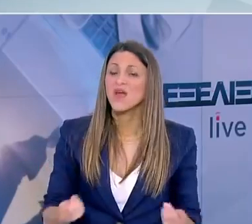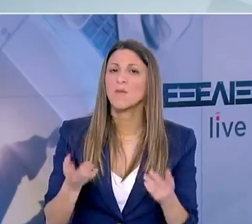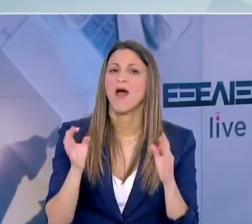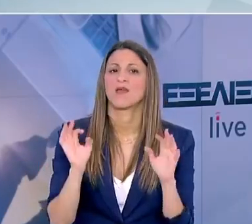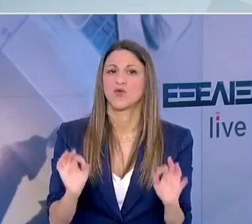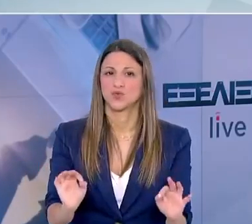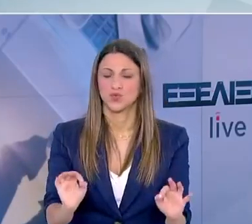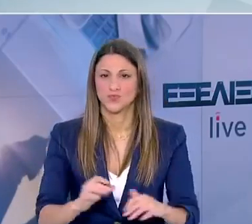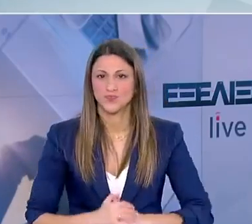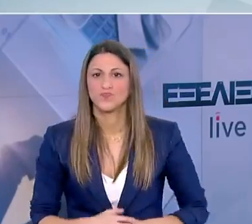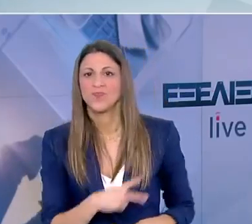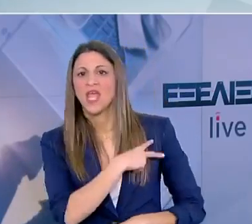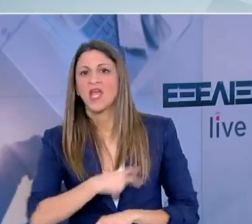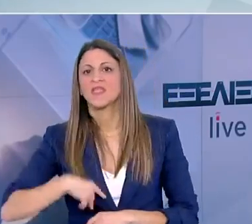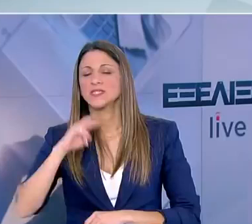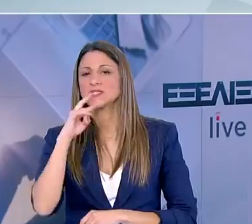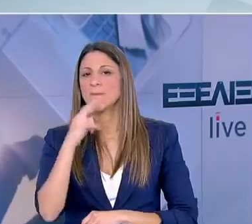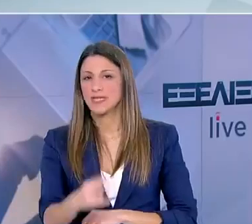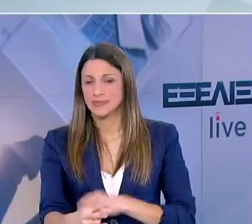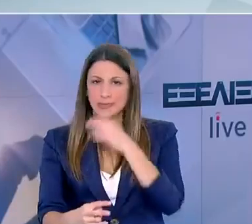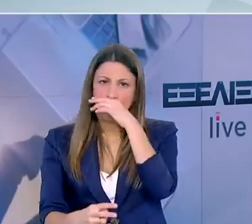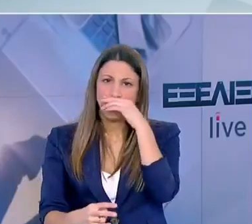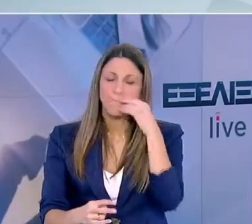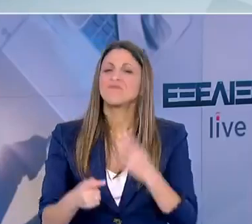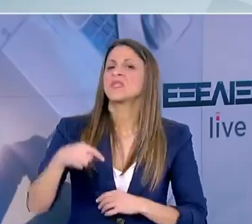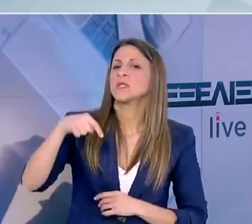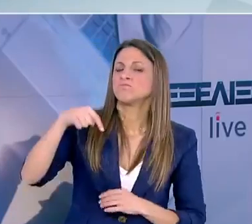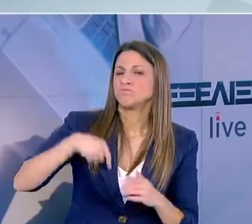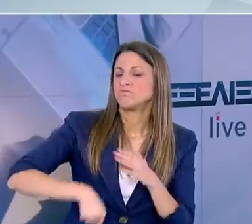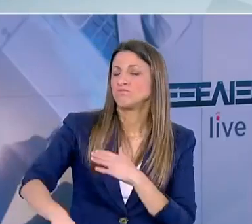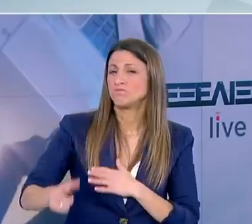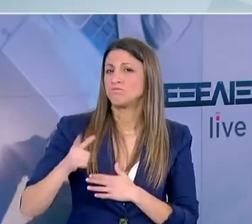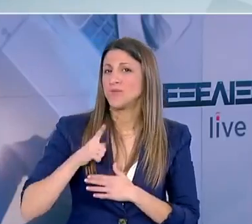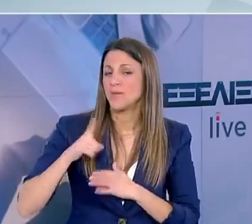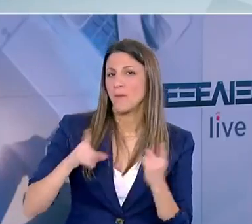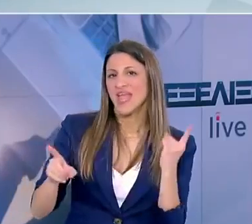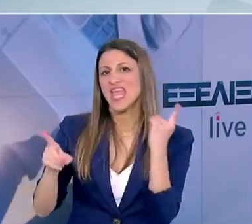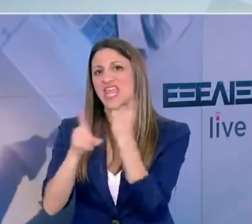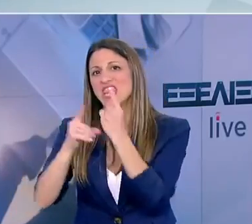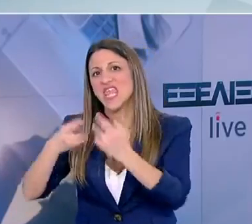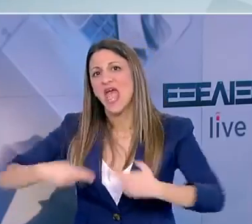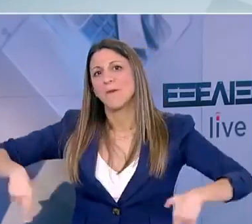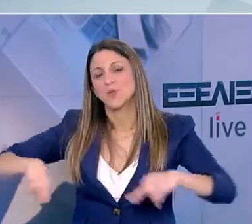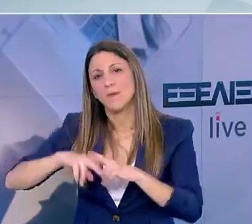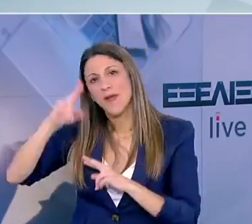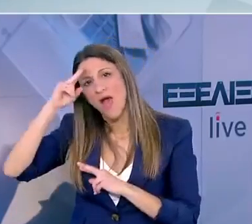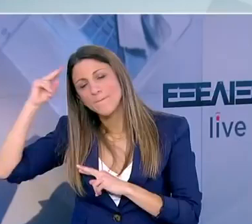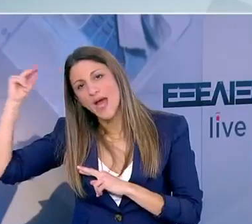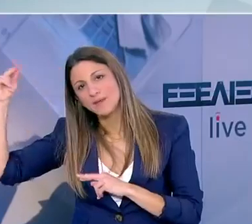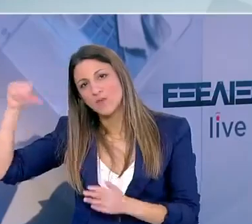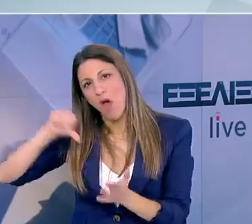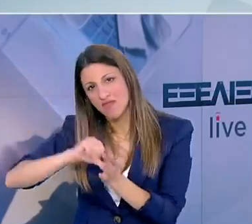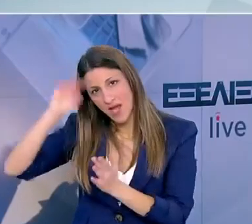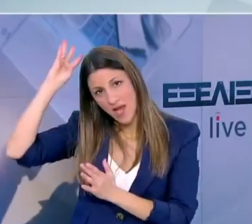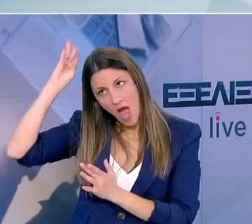Περιμένουμε, δεν ξέρω αν θα δοθεί σήμερα ή αύριο, πάντως αυτές τις μέρες από ειδική επιτροπή του Πανεπιστημίου Αθηνών να μας